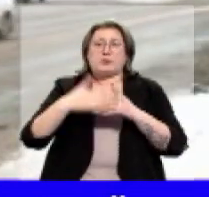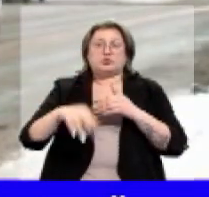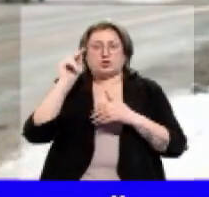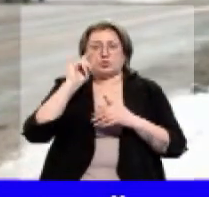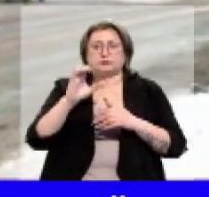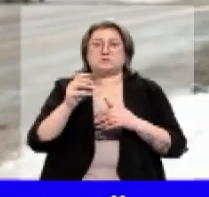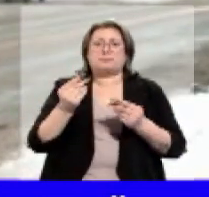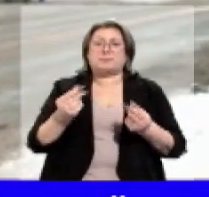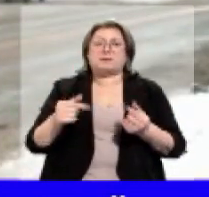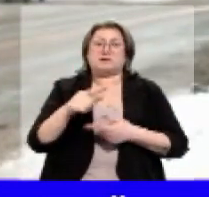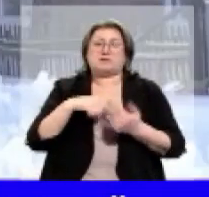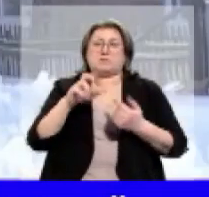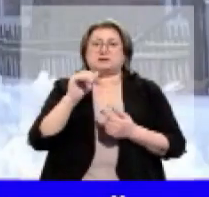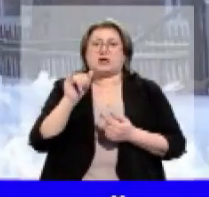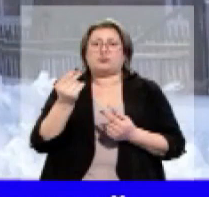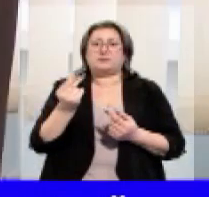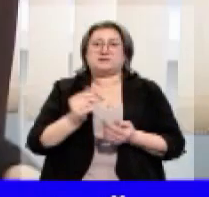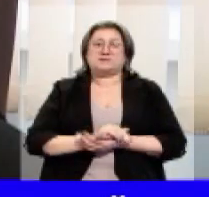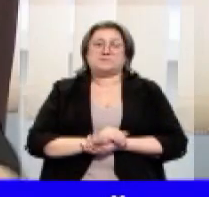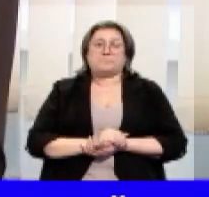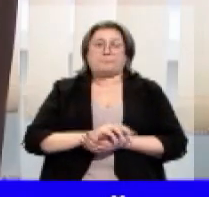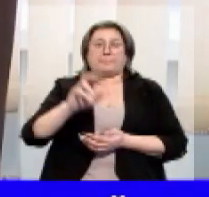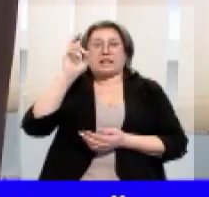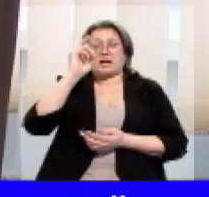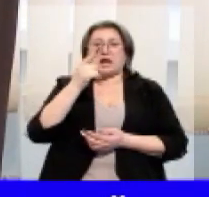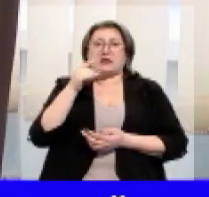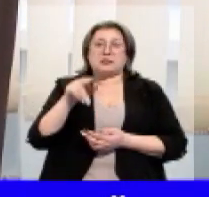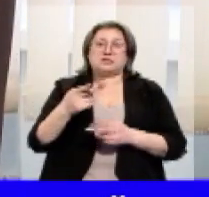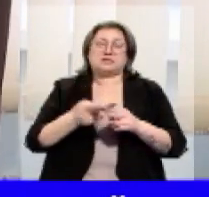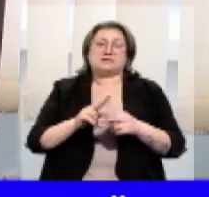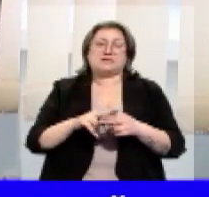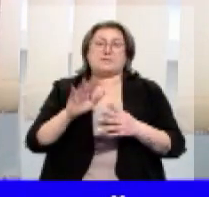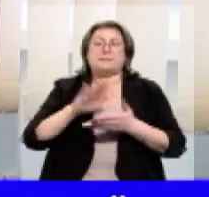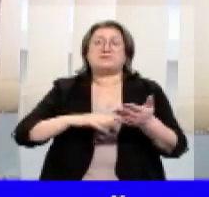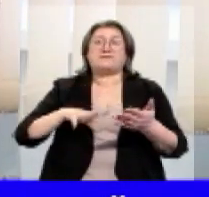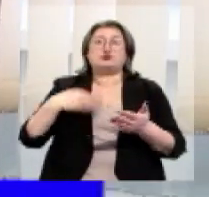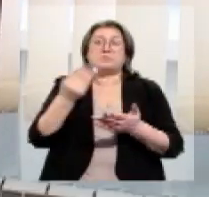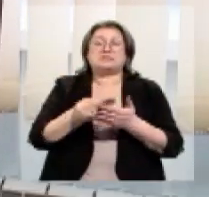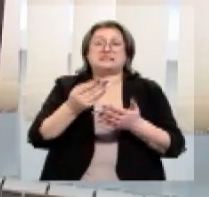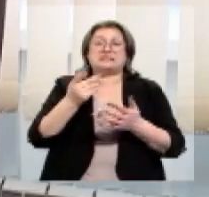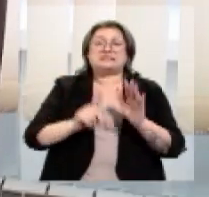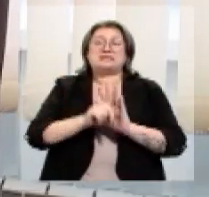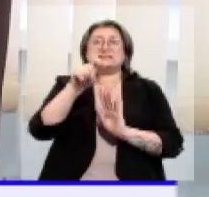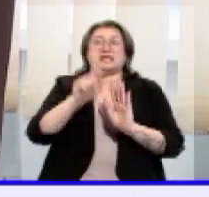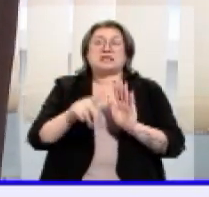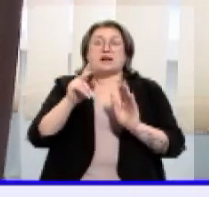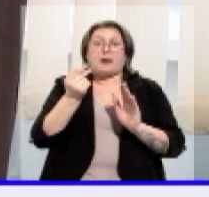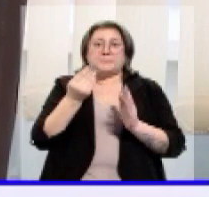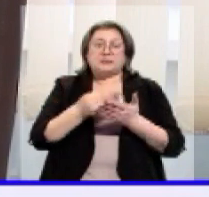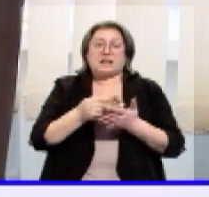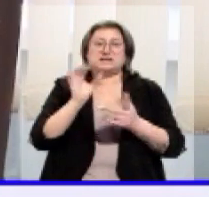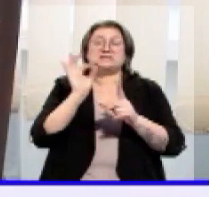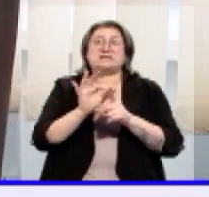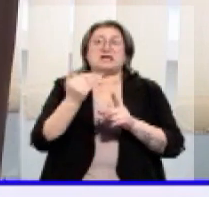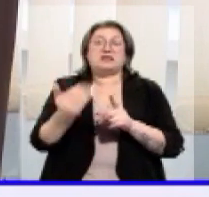окончании курсов основ предпринимательства «Бастау Бизнес». Государственный грант – это безвозмездно предоставляемый стартовый капитал,